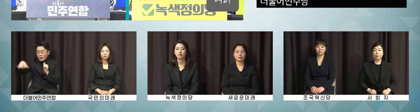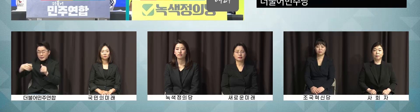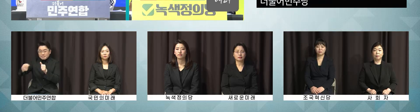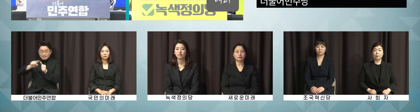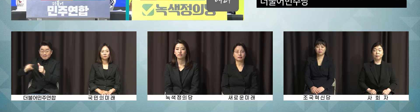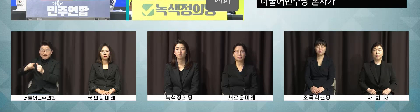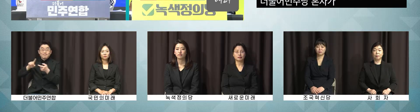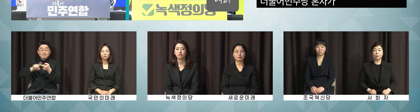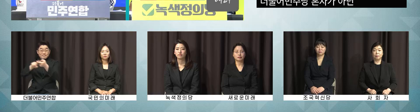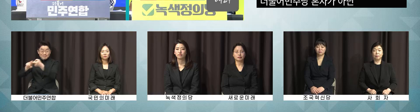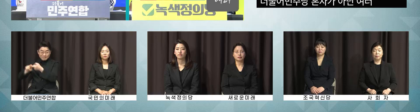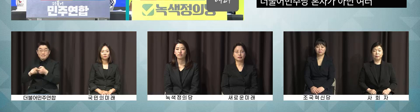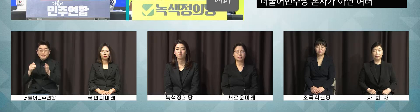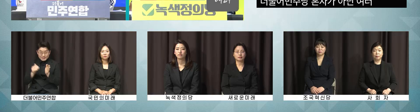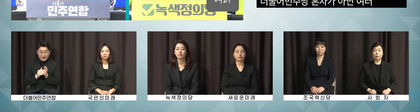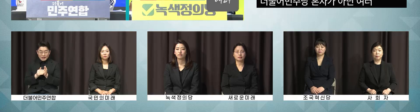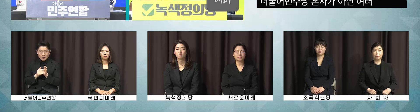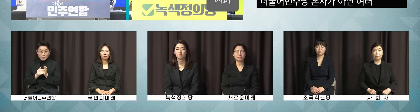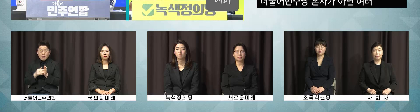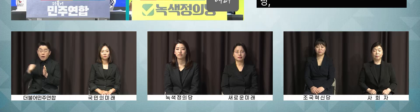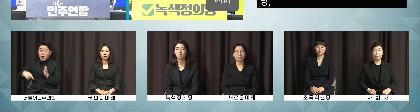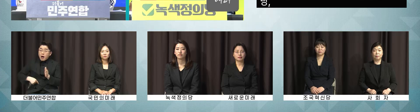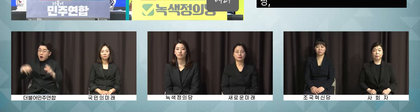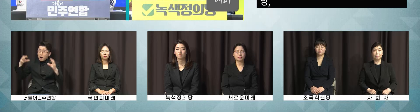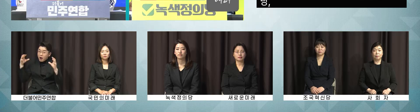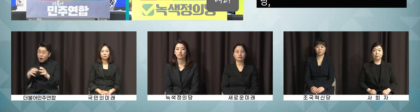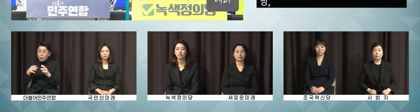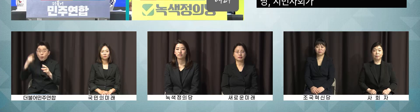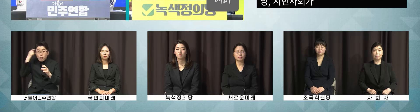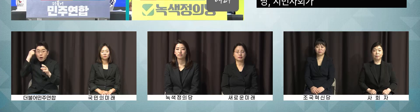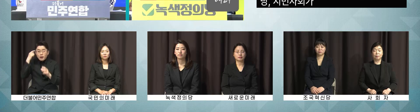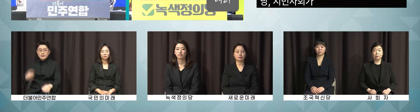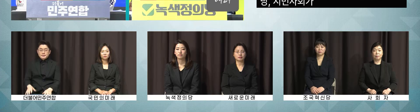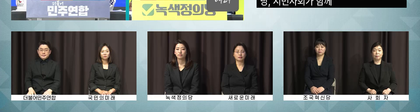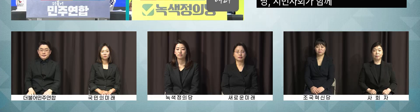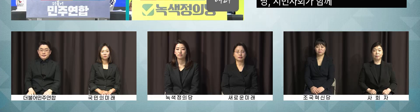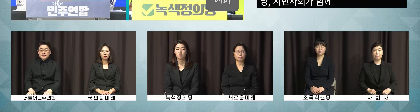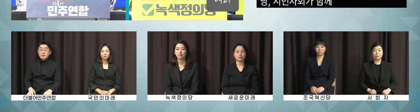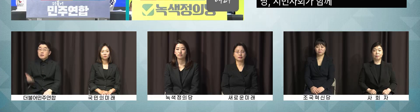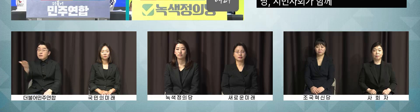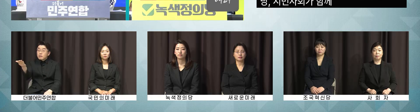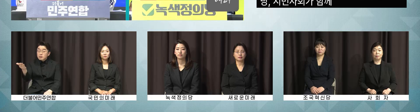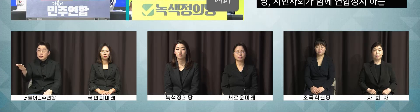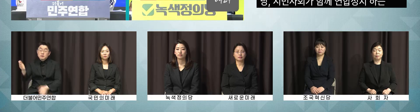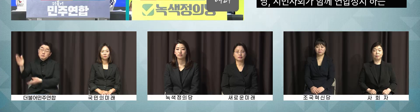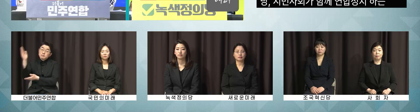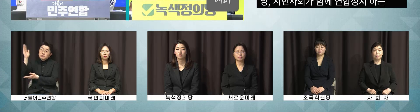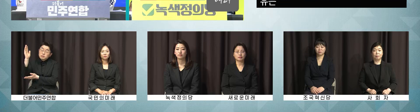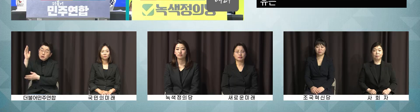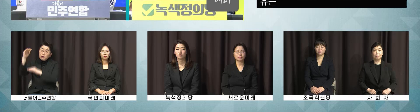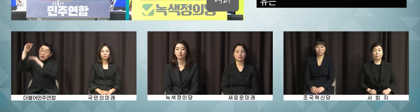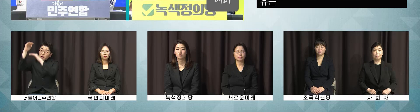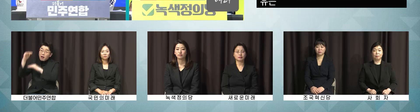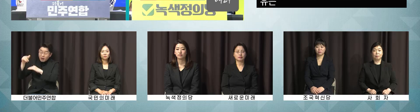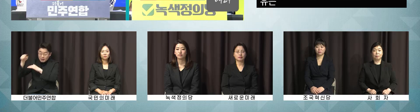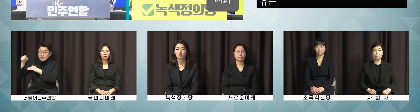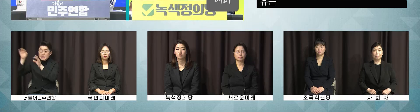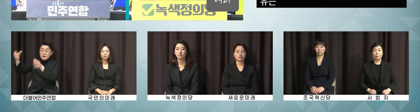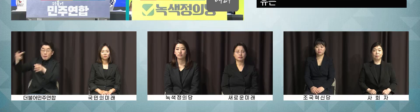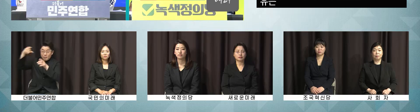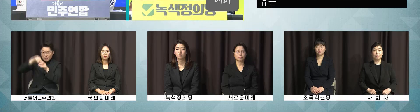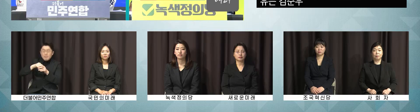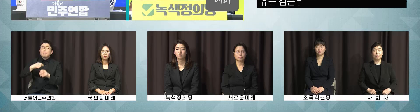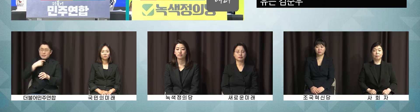여러 진보정당과 시민사회가 함께 연합정치를 하는 이유는 방금 김준호 대표께서 말씀하셨던 그런 것들이